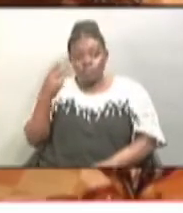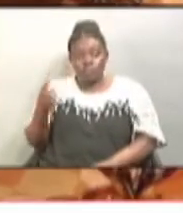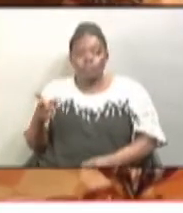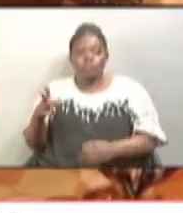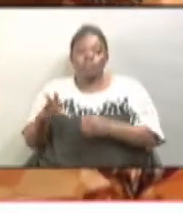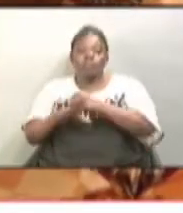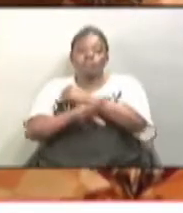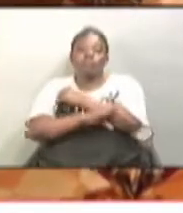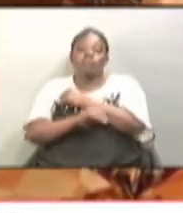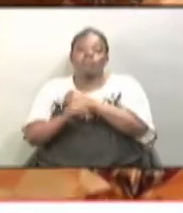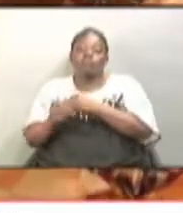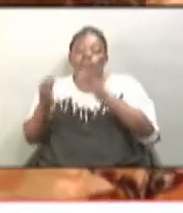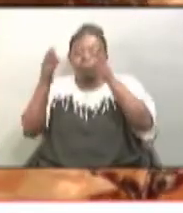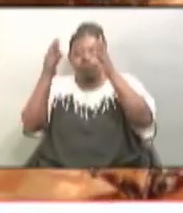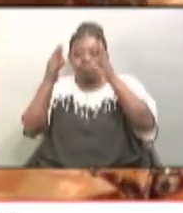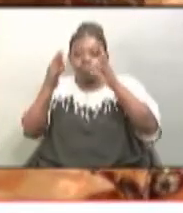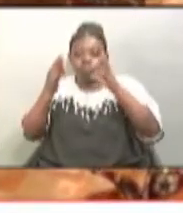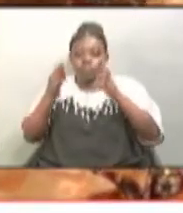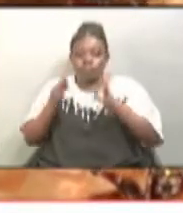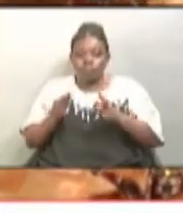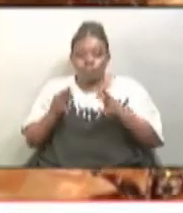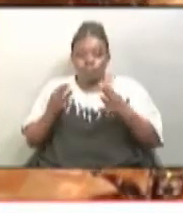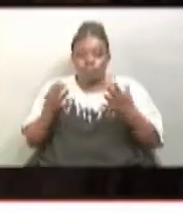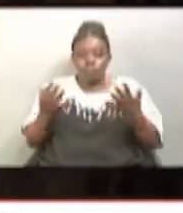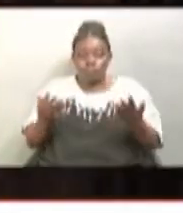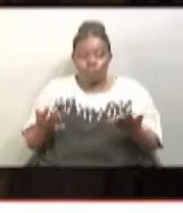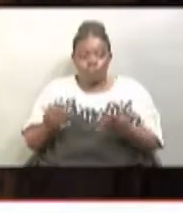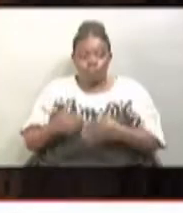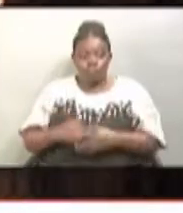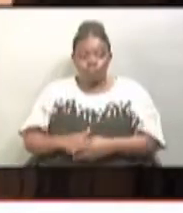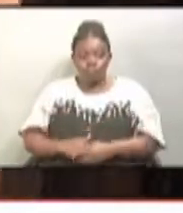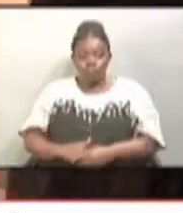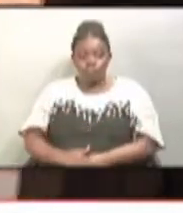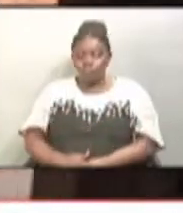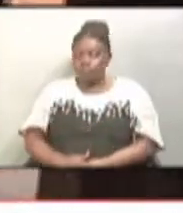bazibabbako. Nibazisalawo okuyiya Ekibanyi ne bateeka enku mu ffumbiro.